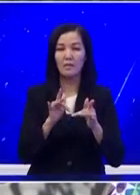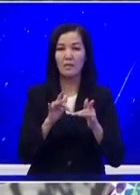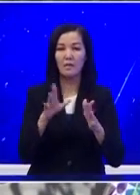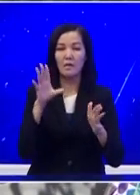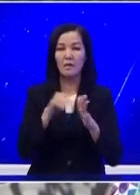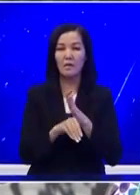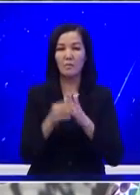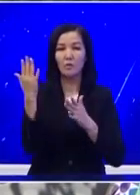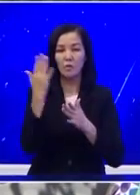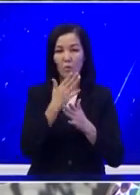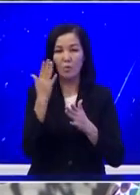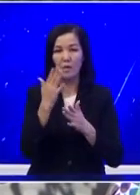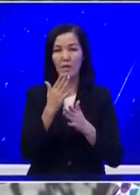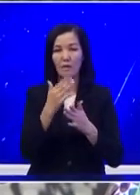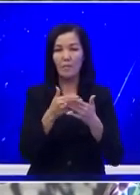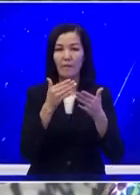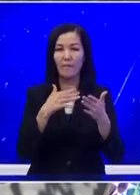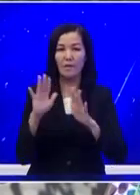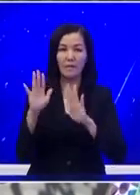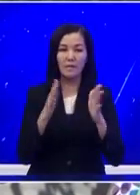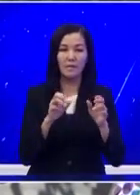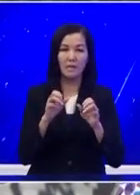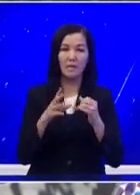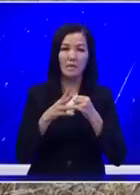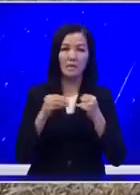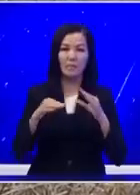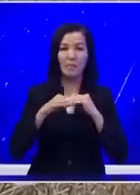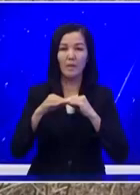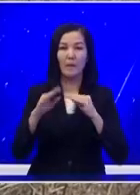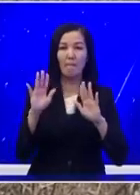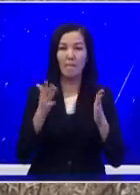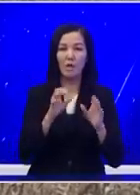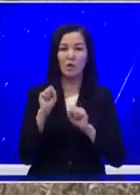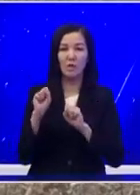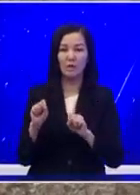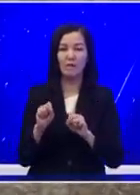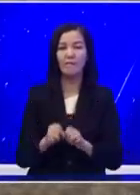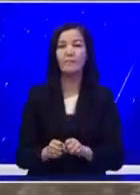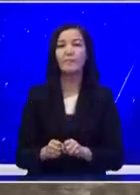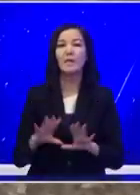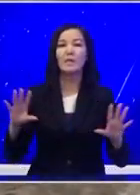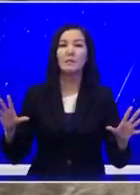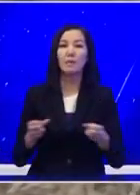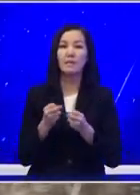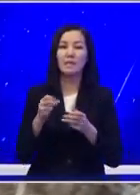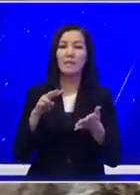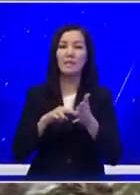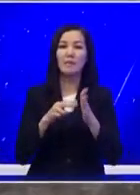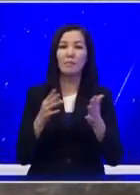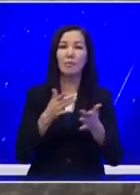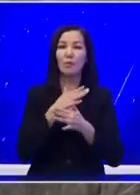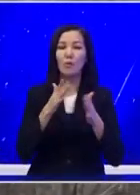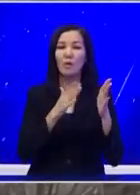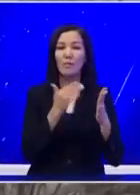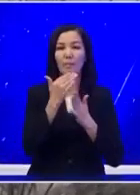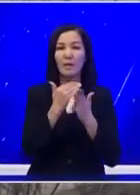размещены ролики по профилактике лесных и степных пожаров. Для предотвращения пожаров спасатели региона запланировали целый ряд